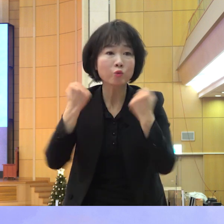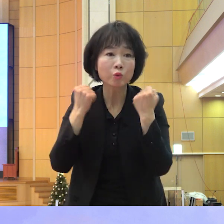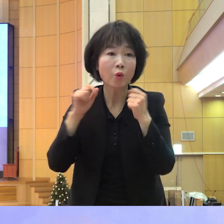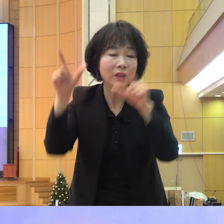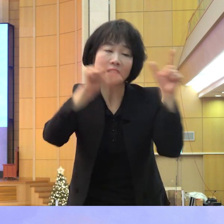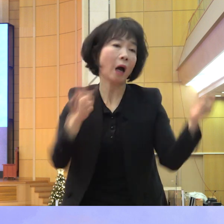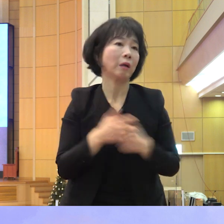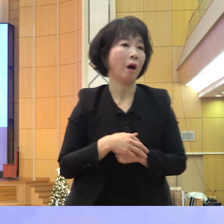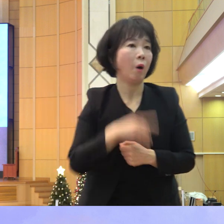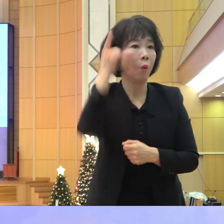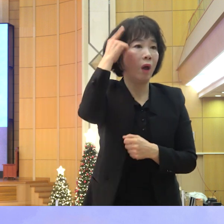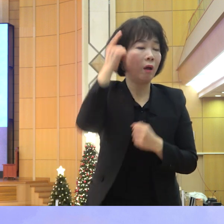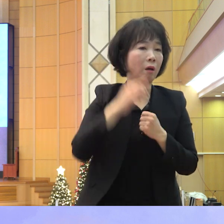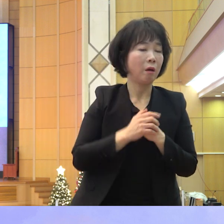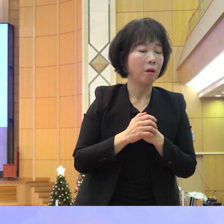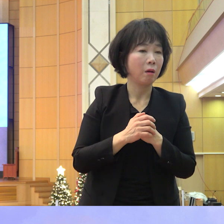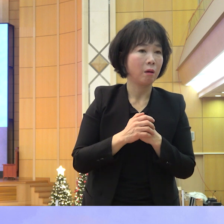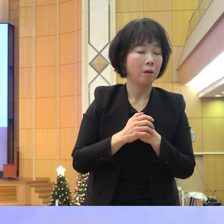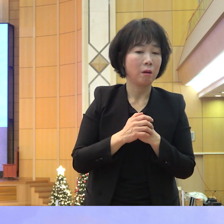지금 살았는데,